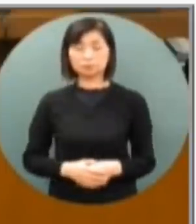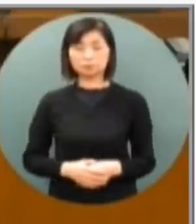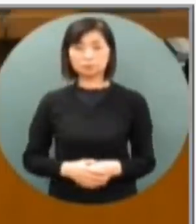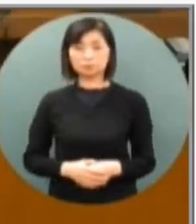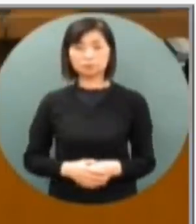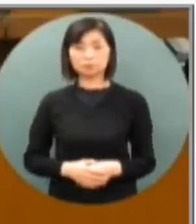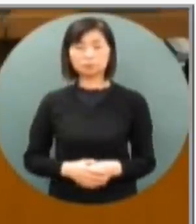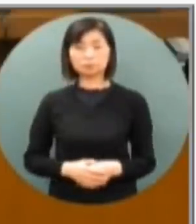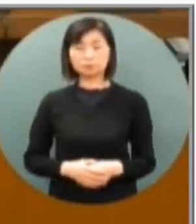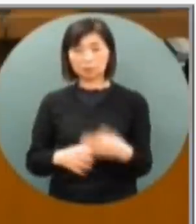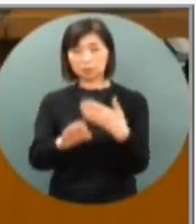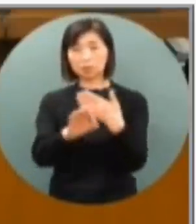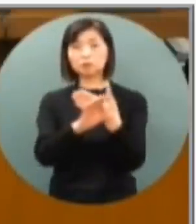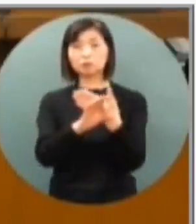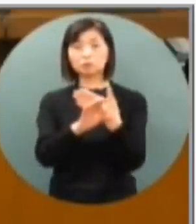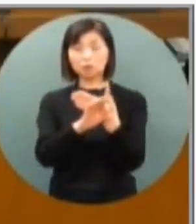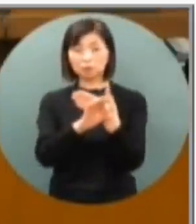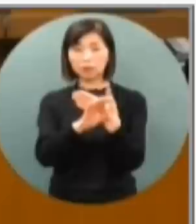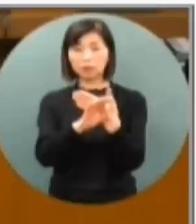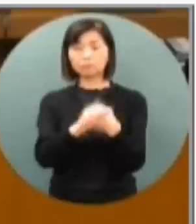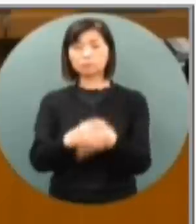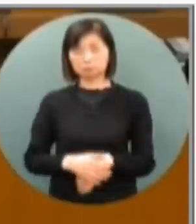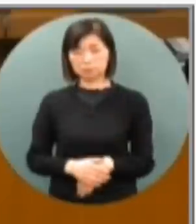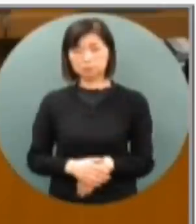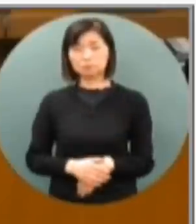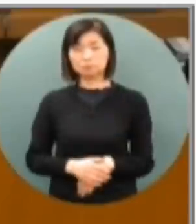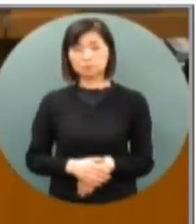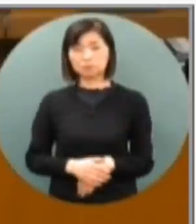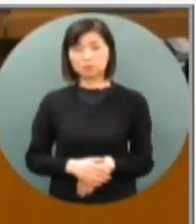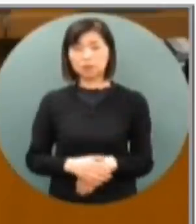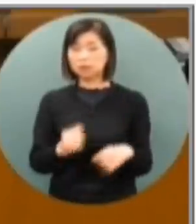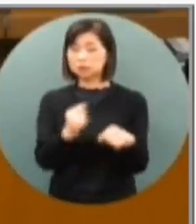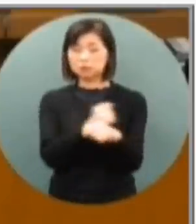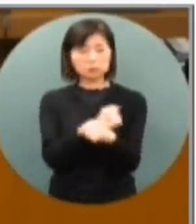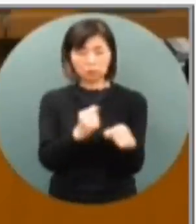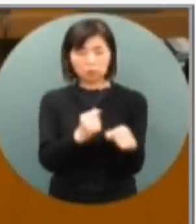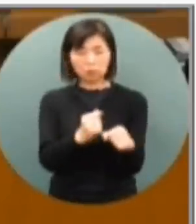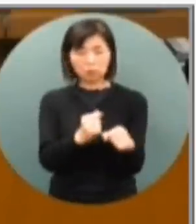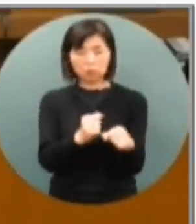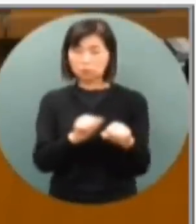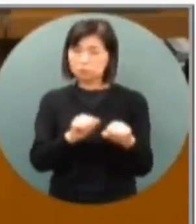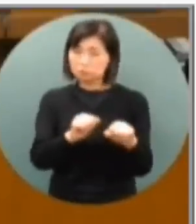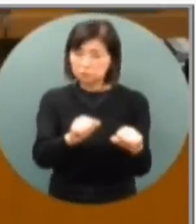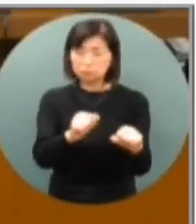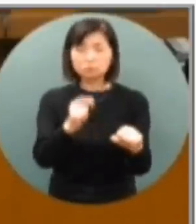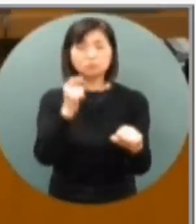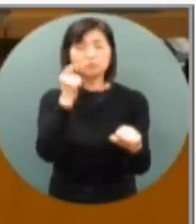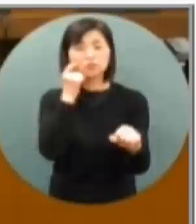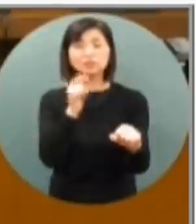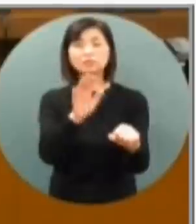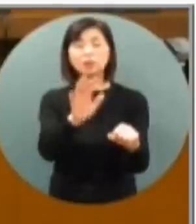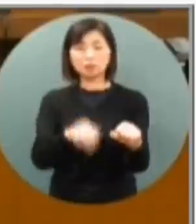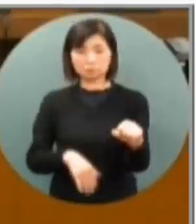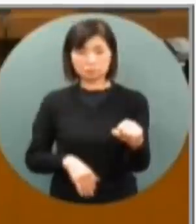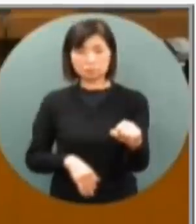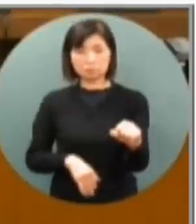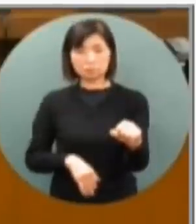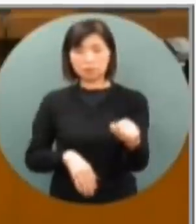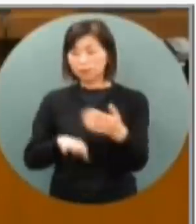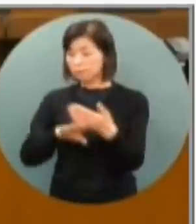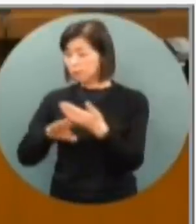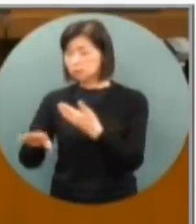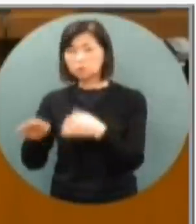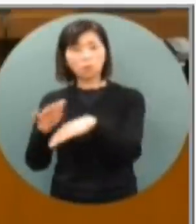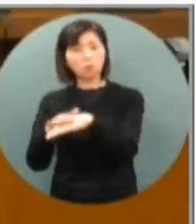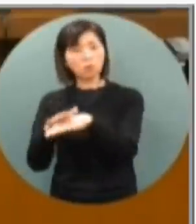なかなか例えば執行が難しくなっている事業も中には出てきておりますので、別の形があるのかどうか、また